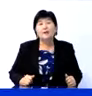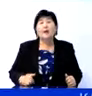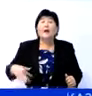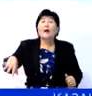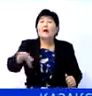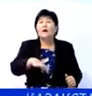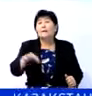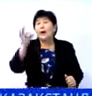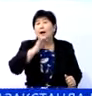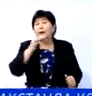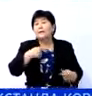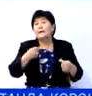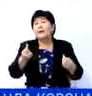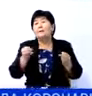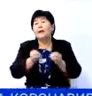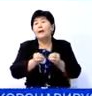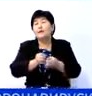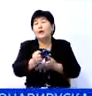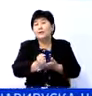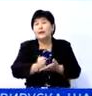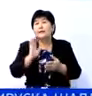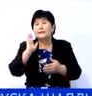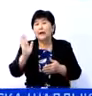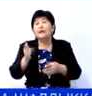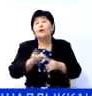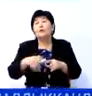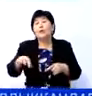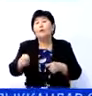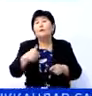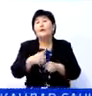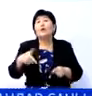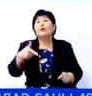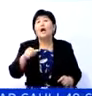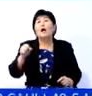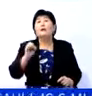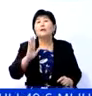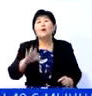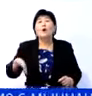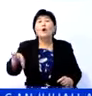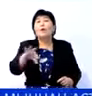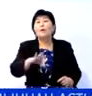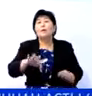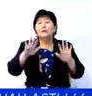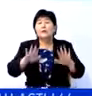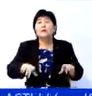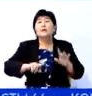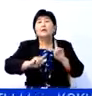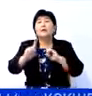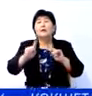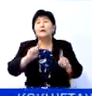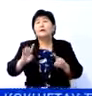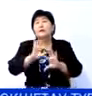Аймақтар дәрі-дәрмек бағасының тұрақтылығы сақталады. Бұл туралы облыс әкімі Гүлшара Әбдіқалықова өңірлік коммуникациялар орталығында өткен